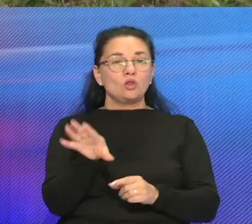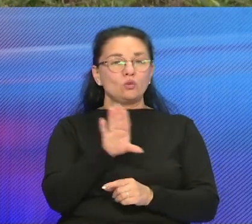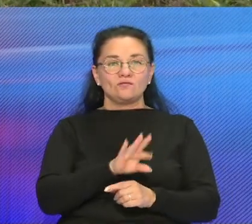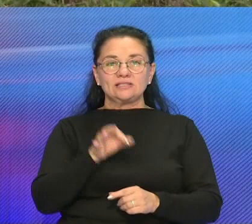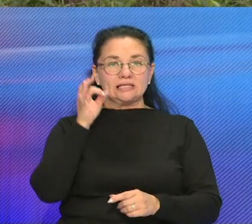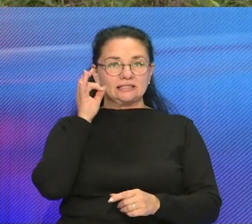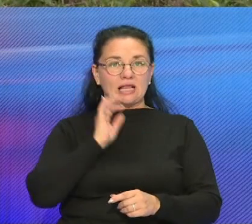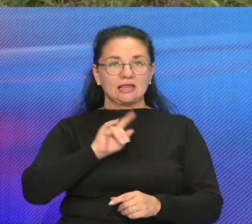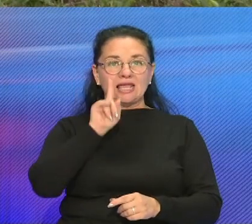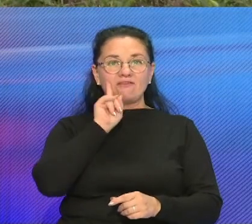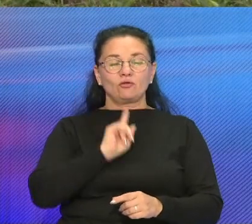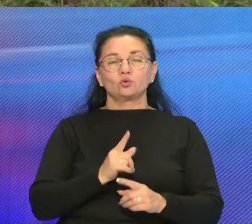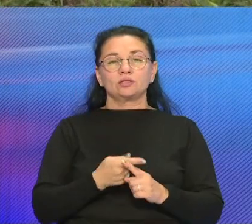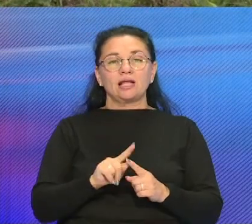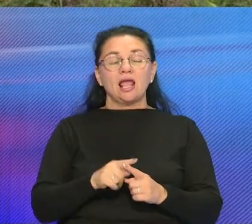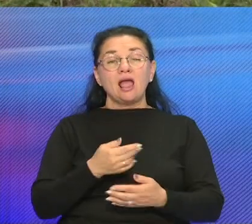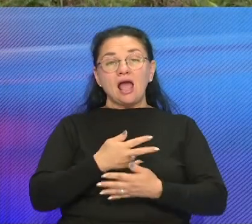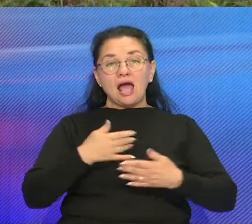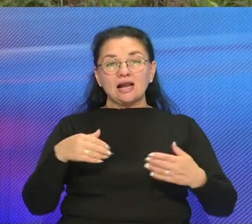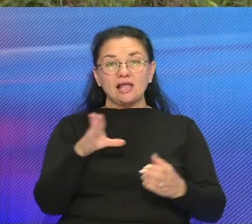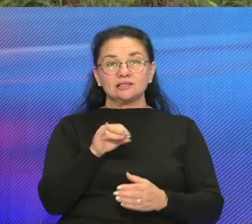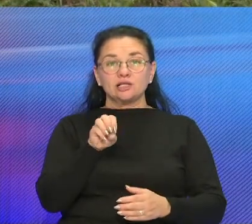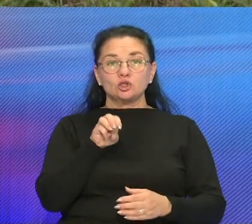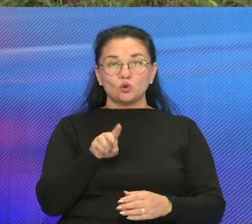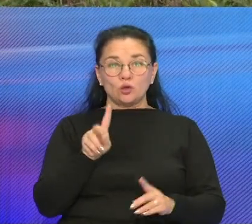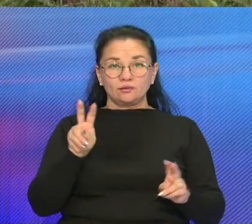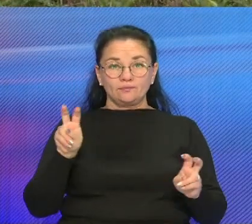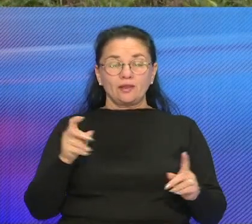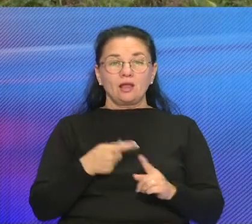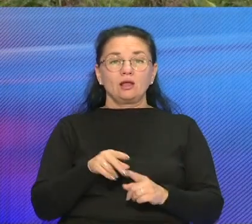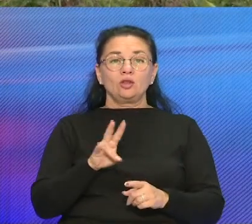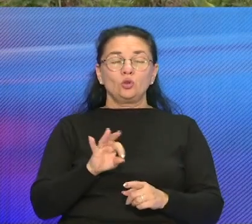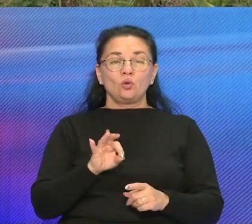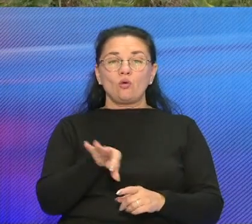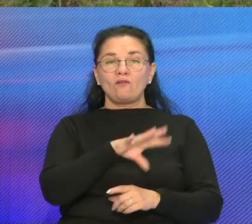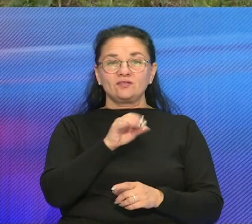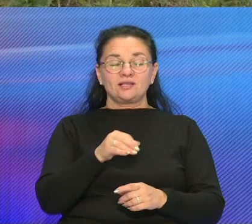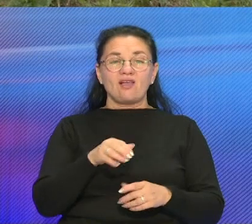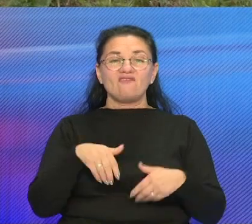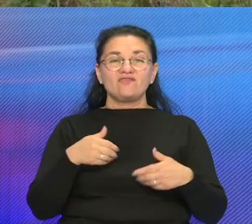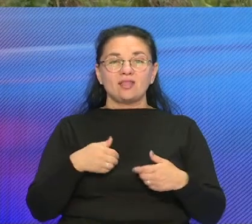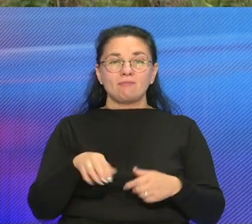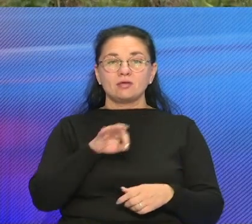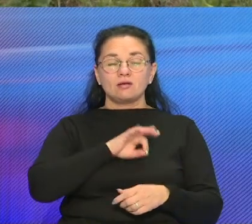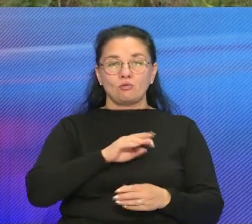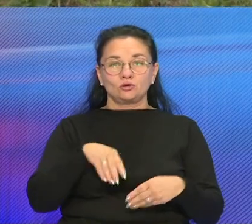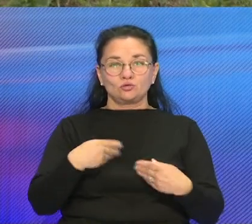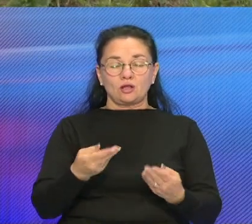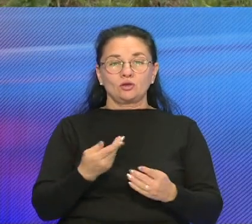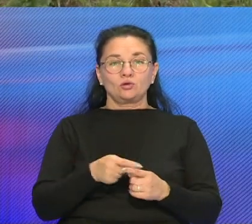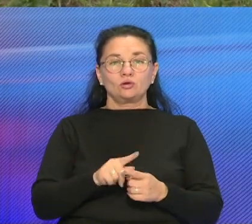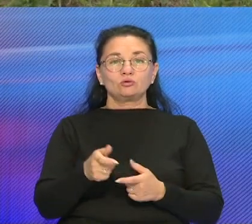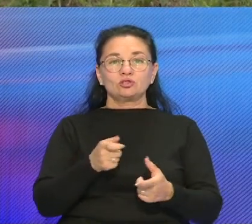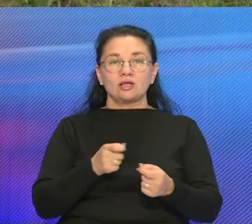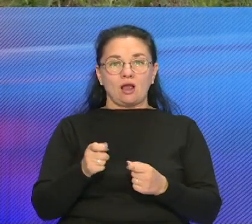вкусные. Неважно, что разные сорта, но они все наполняет нас витаминами, и мы каждый день такие бодрые уже только от ягоды